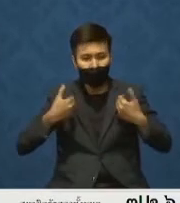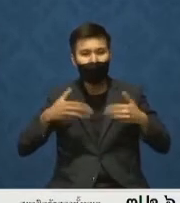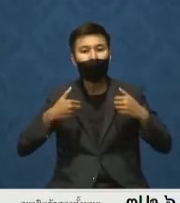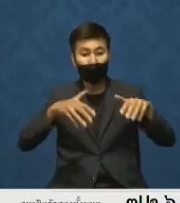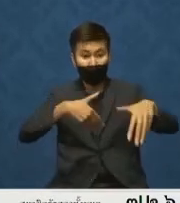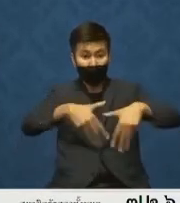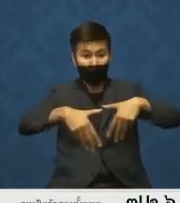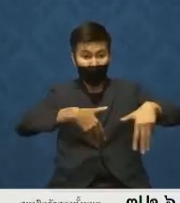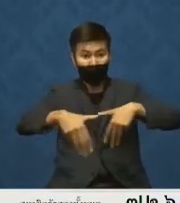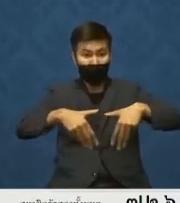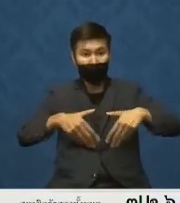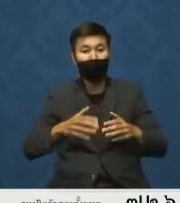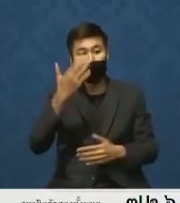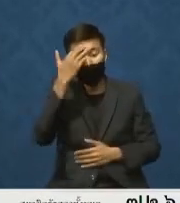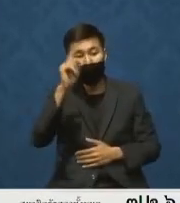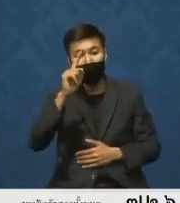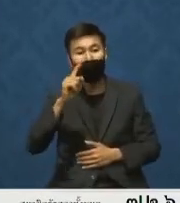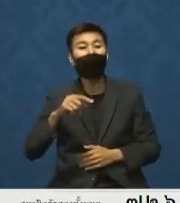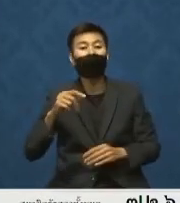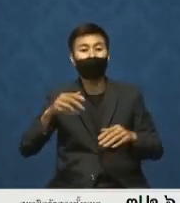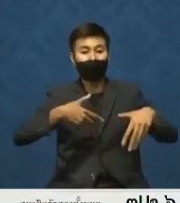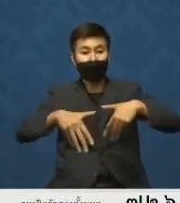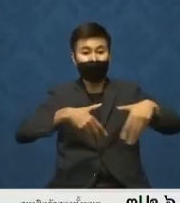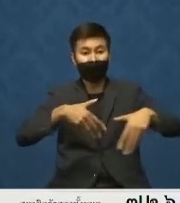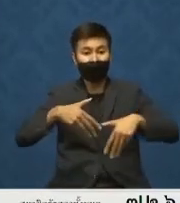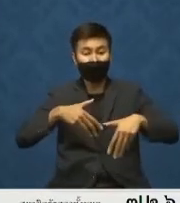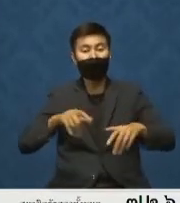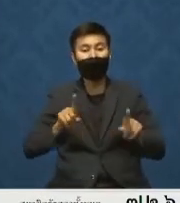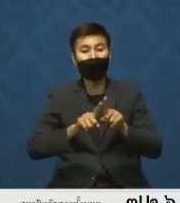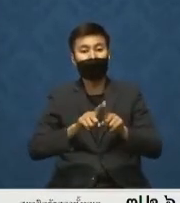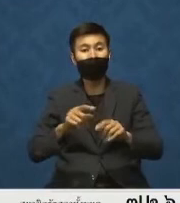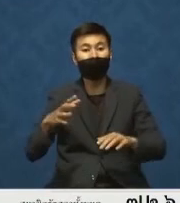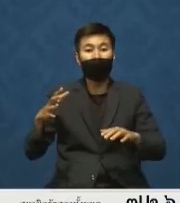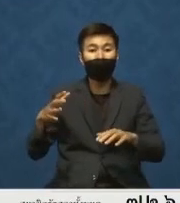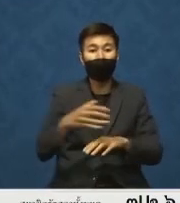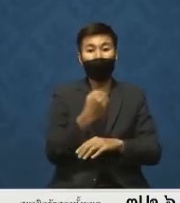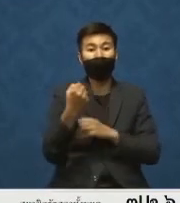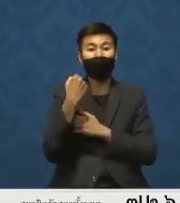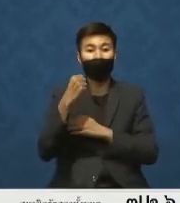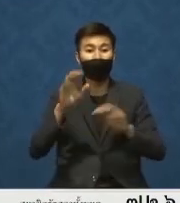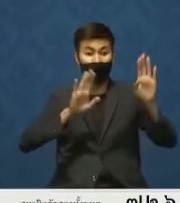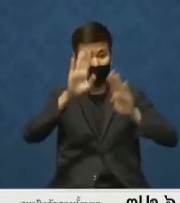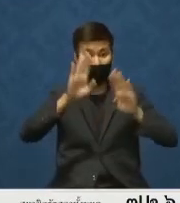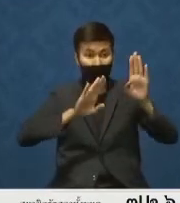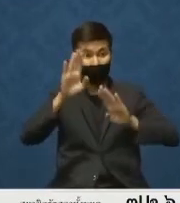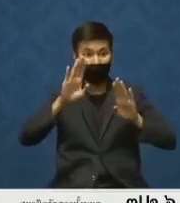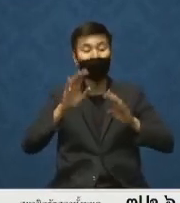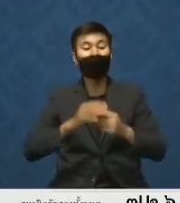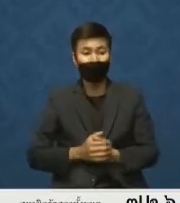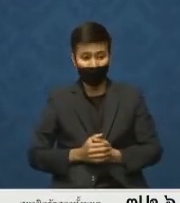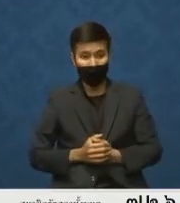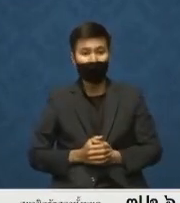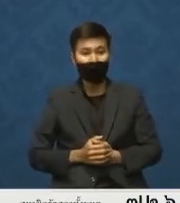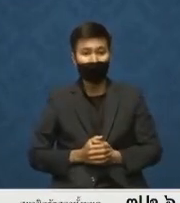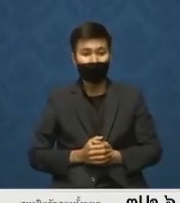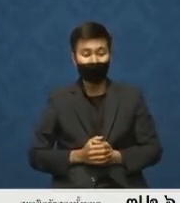จะเป็ใครก็ได้เพา เจของอำนาอธิปตยพวกเขาเป็ Steakholderคืผู้ได้มส่วได้ส่วเสียต่ารเลือกตงโดยตร